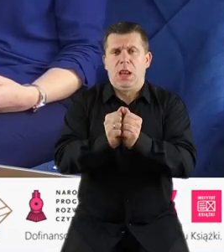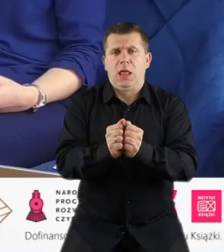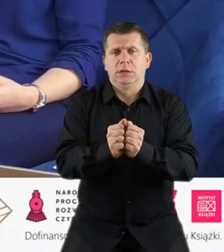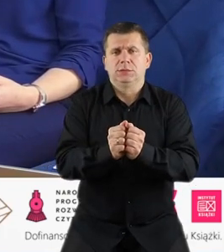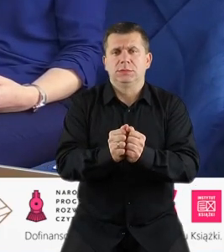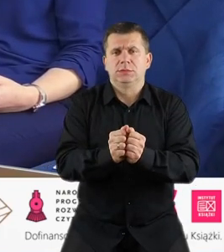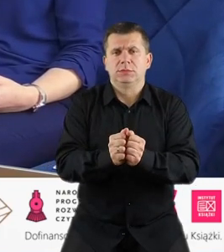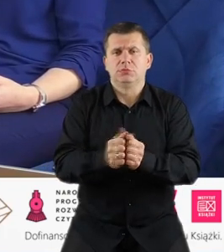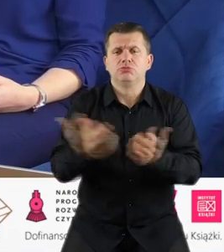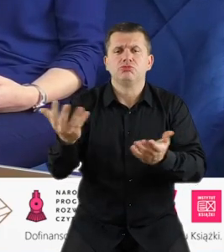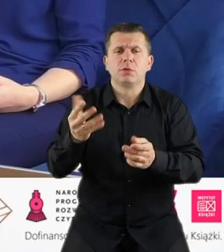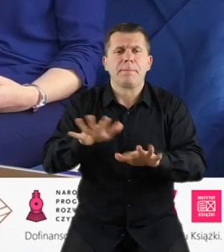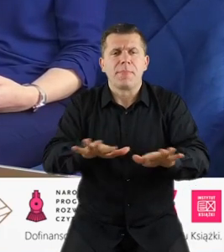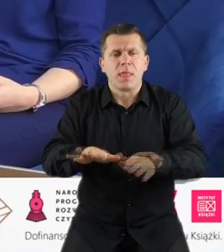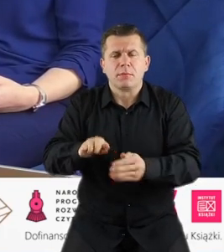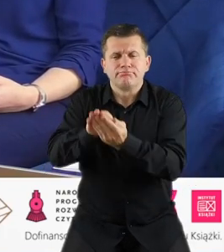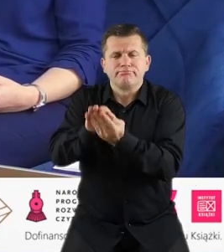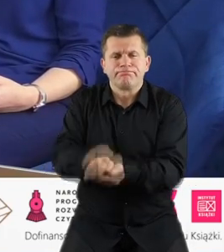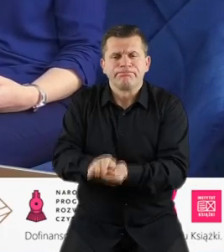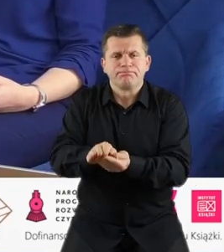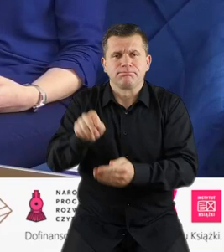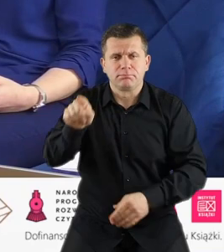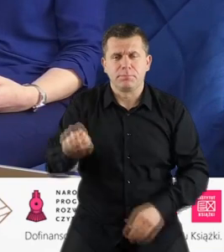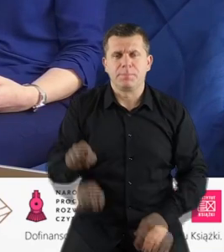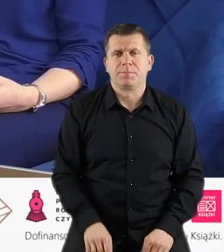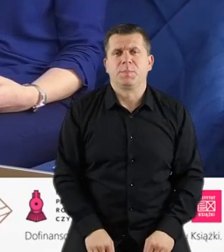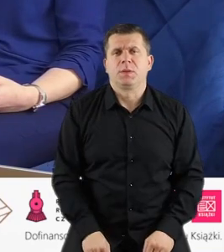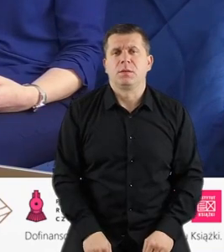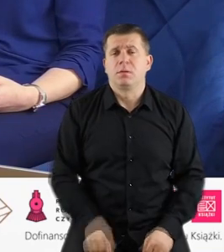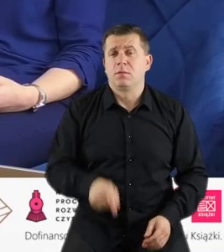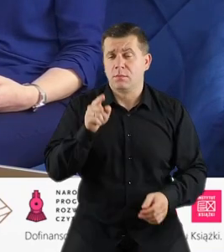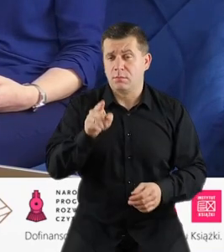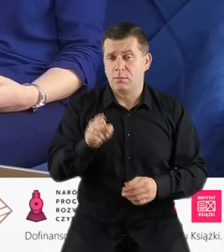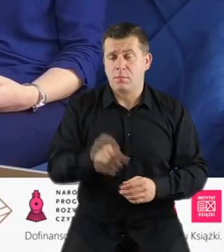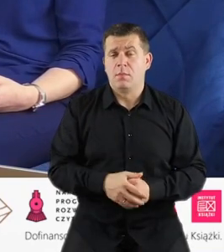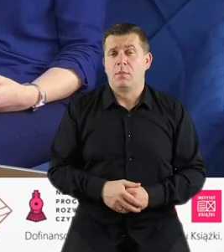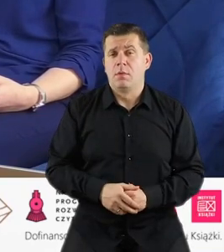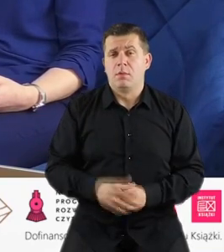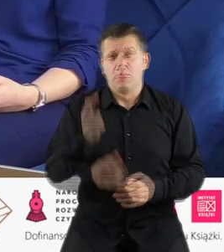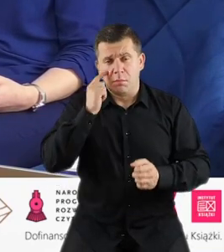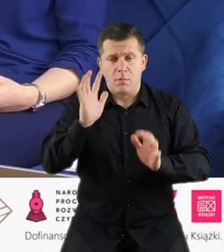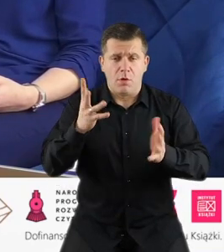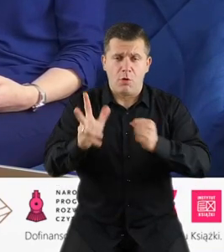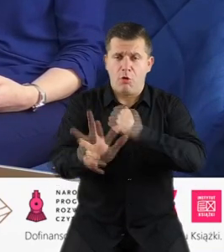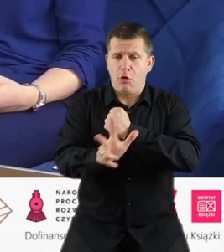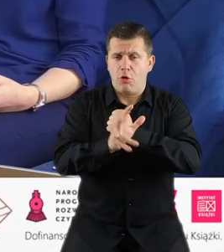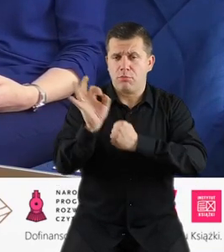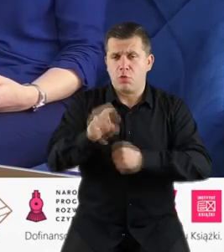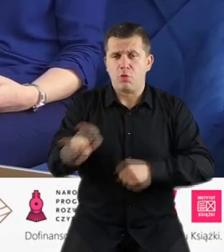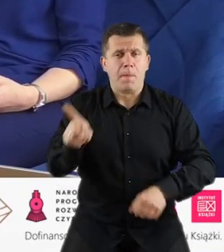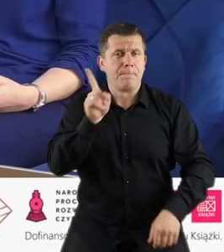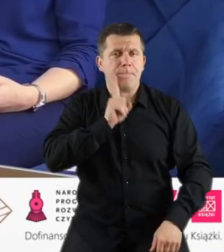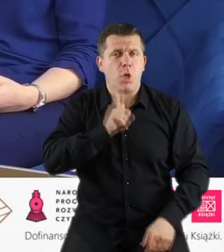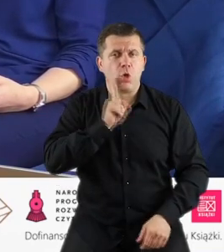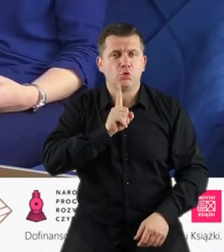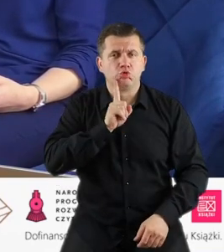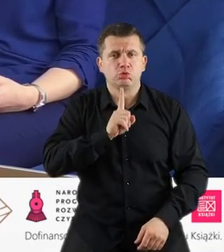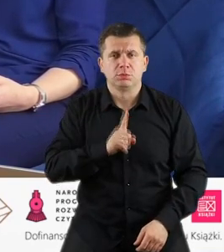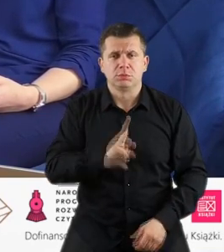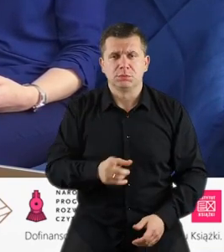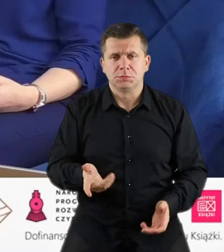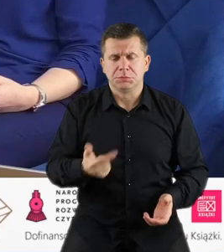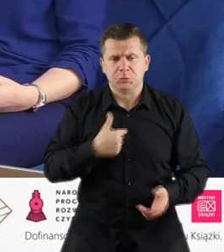znalezienia tam, nie wiem, odpowiedniej kwatery. I z tego wynikałoby, że 80% to mężczyźni, co